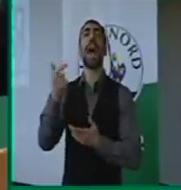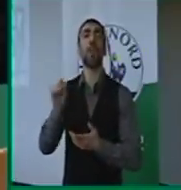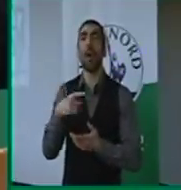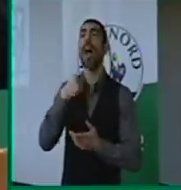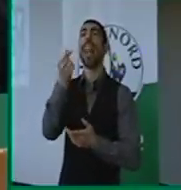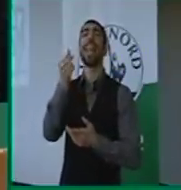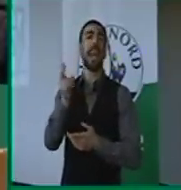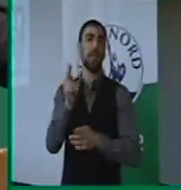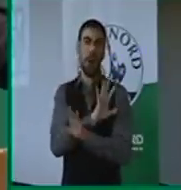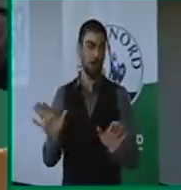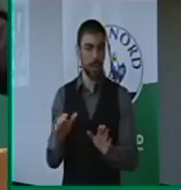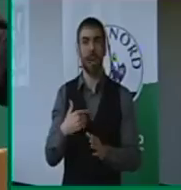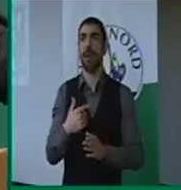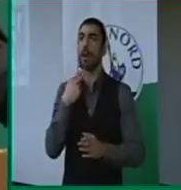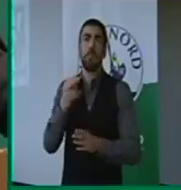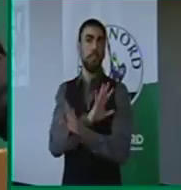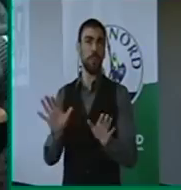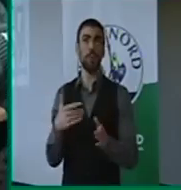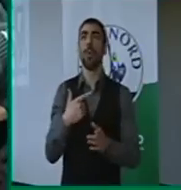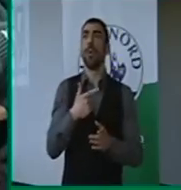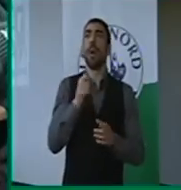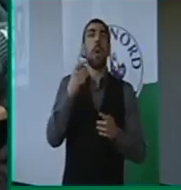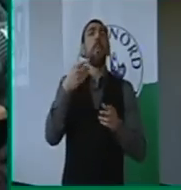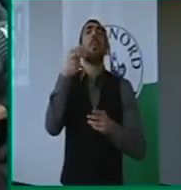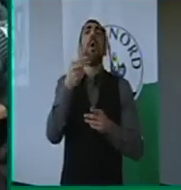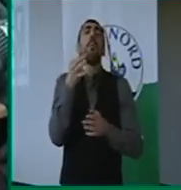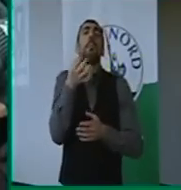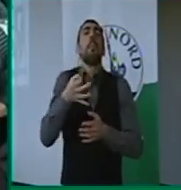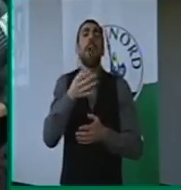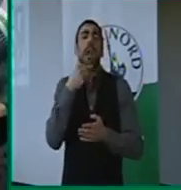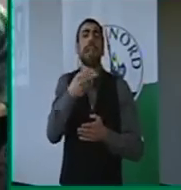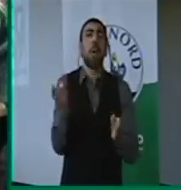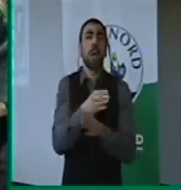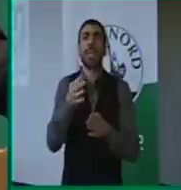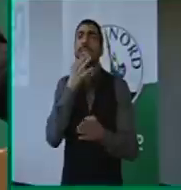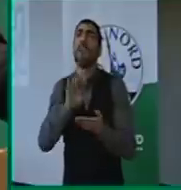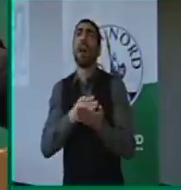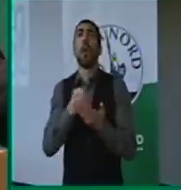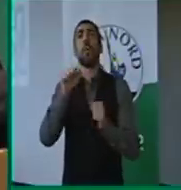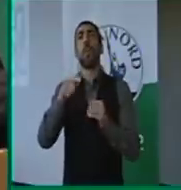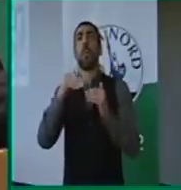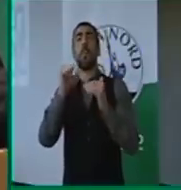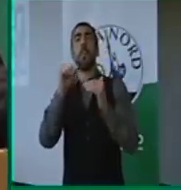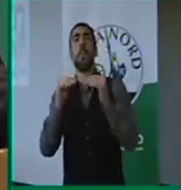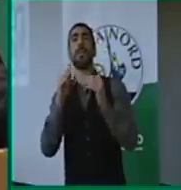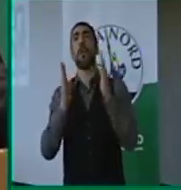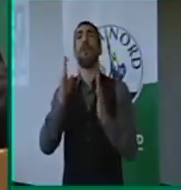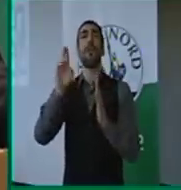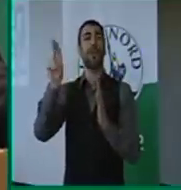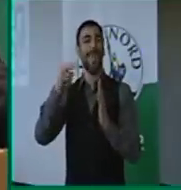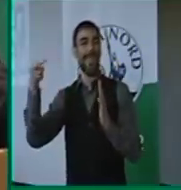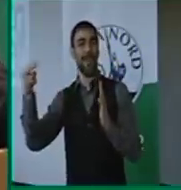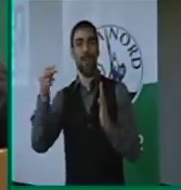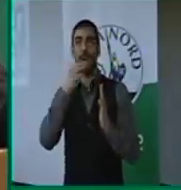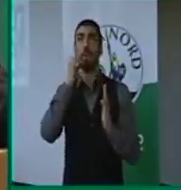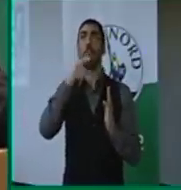c'è più chiamiamola come vogliamo la nostra moneta sarebbe un di valore un po' più basso rispetto all'Euro invece il